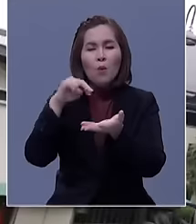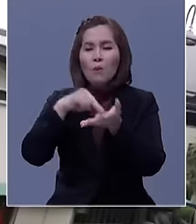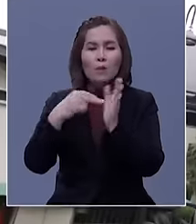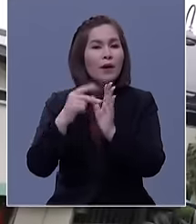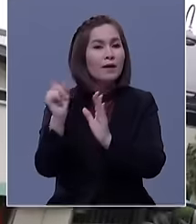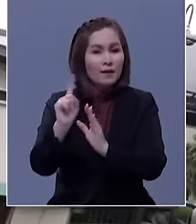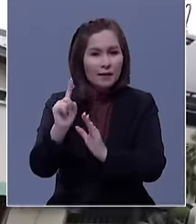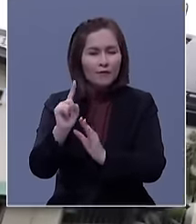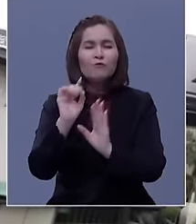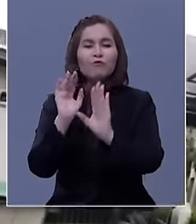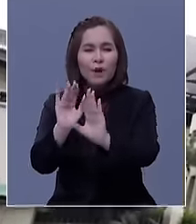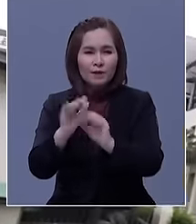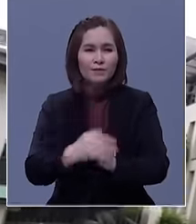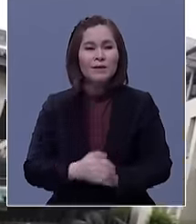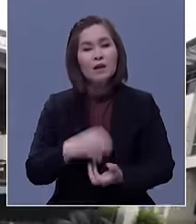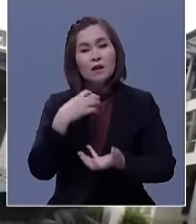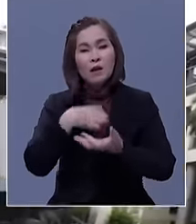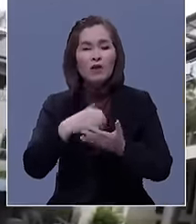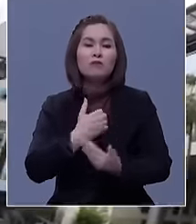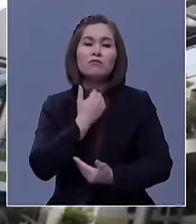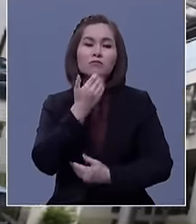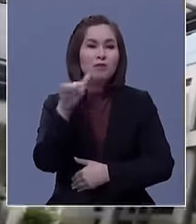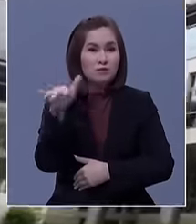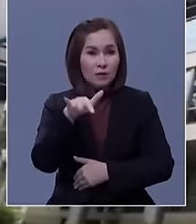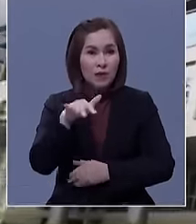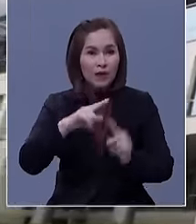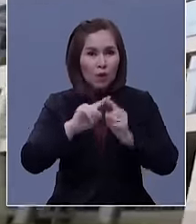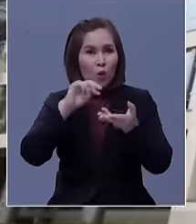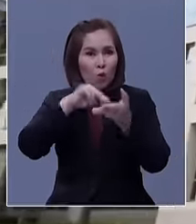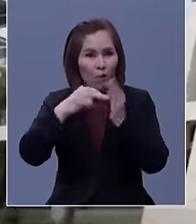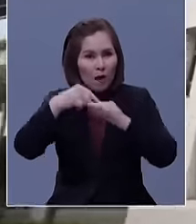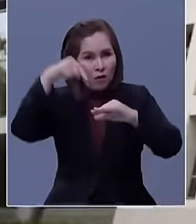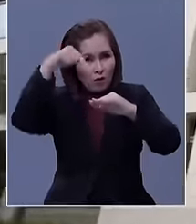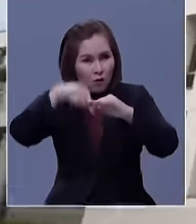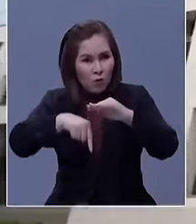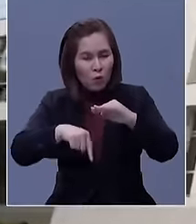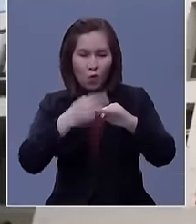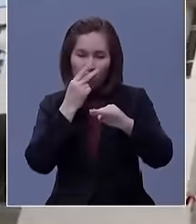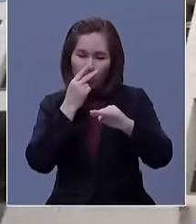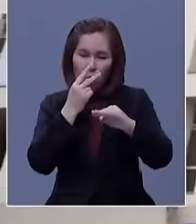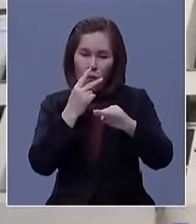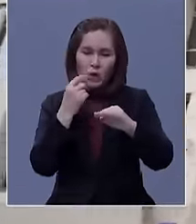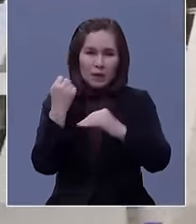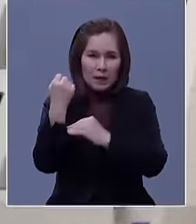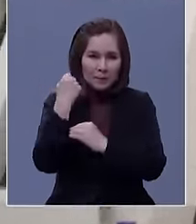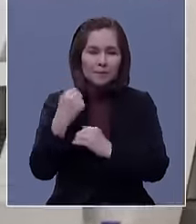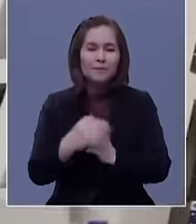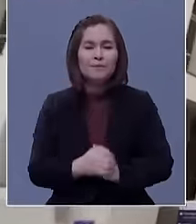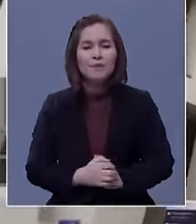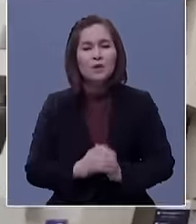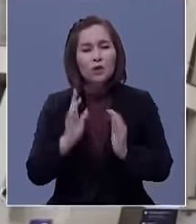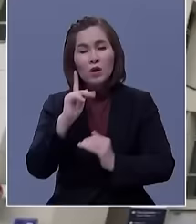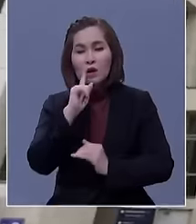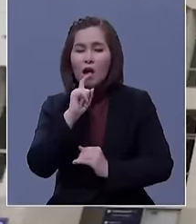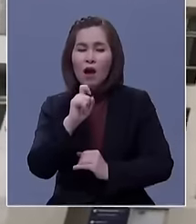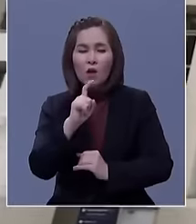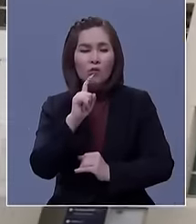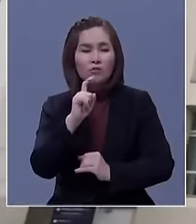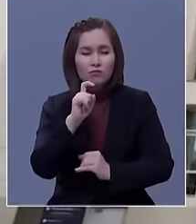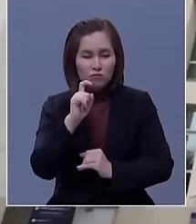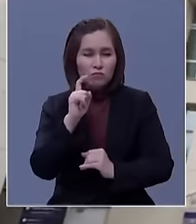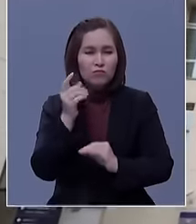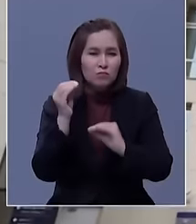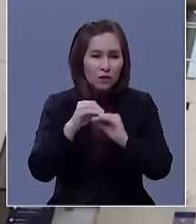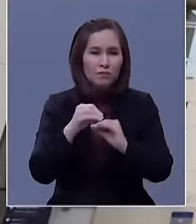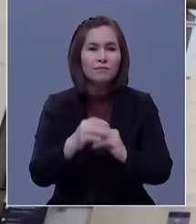ครับคือน้ำเสียงอาจจะดูราบเรียบนะโอ้โหแฟงความดุดันนะคูอ่ะแต่ทีนี้นักข่าวถามคุณกิตติรัตน์